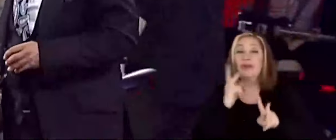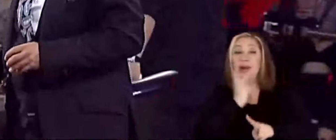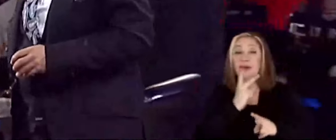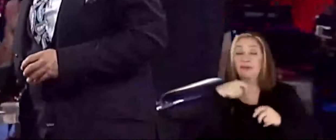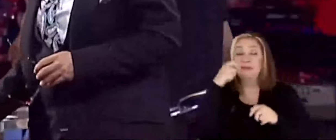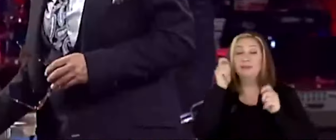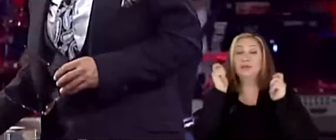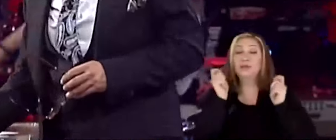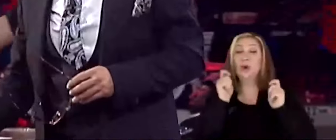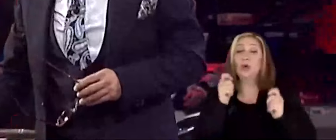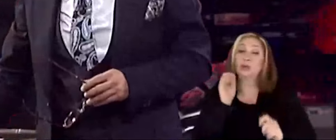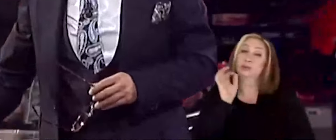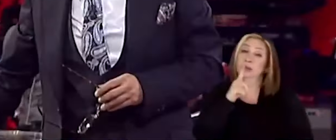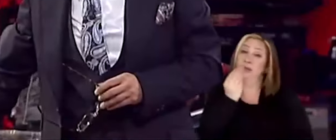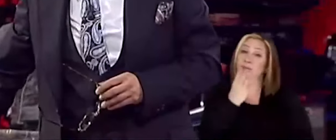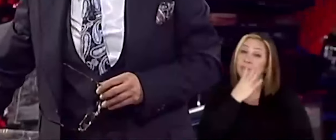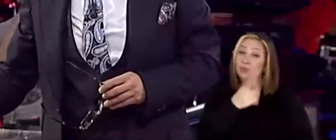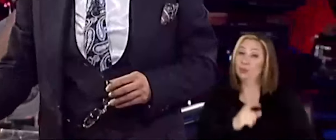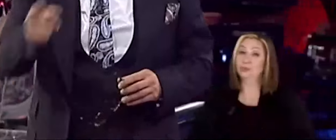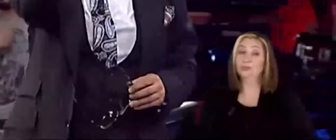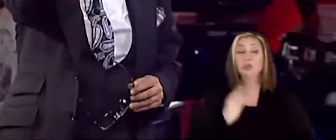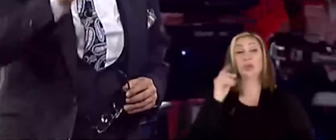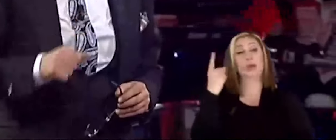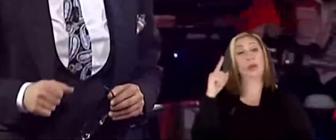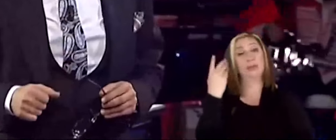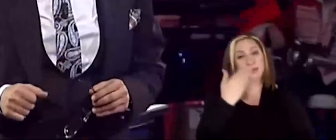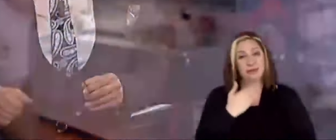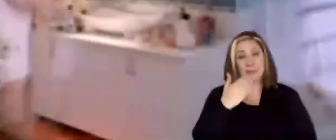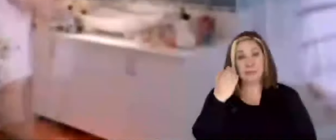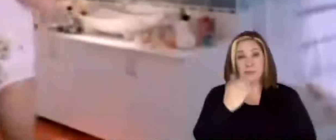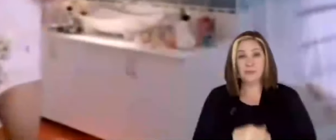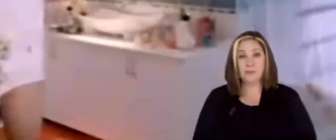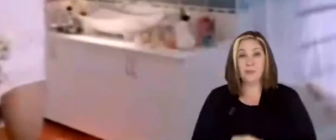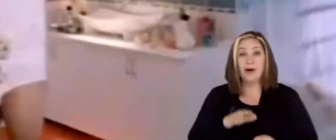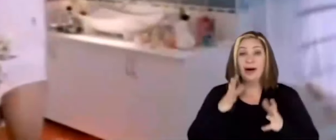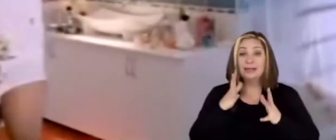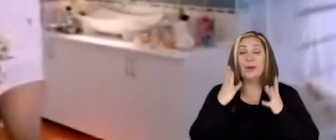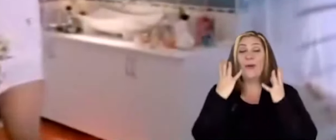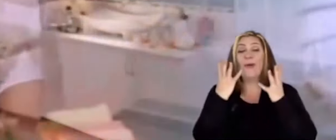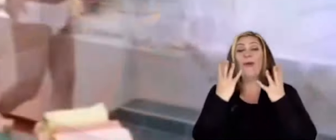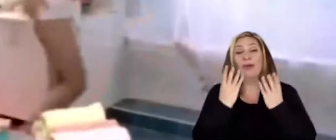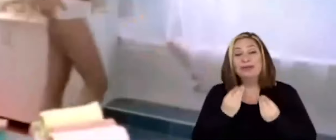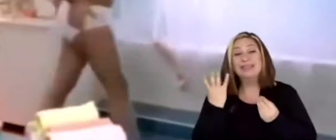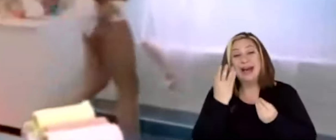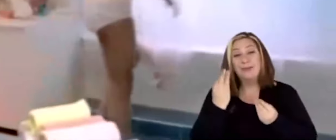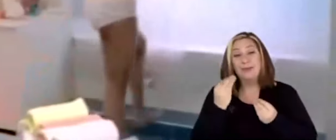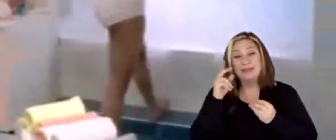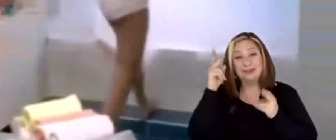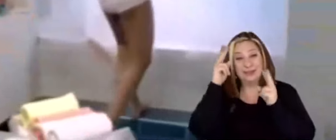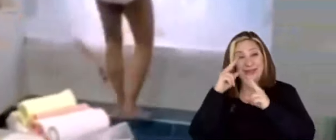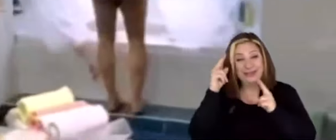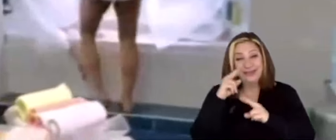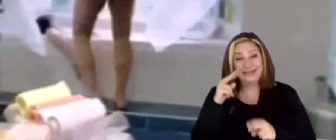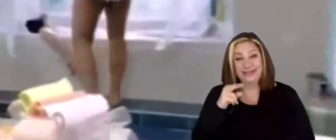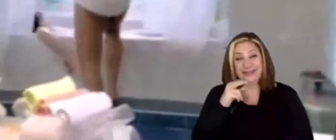çekmek zordur ama iyi. Ha evet, sen iyi biliyorsun. Yönetmendir. Çok iyi yönetmendir. Devam. Acaba olsa daha mı iyi olurdu diye aklımızdan